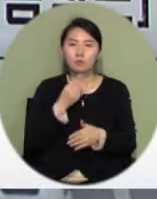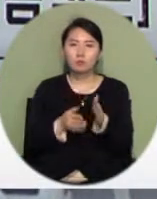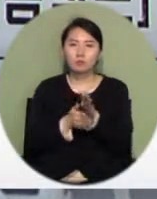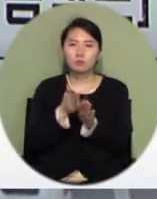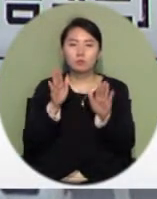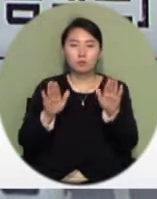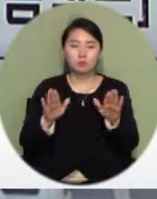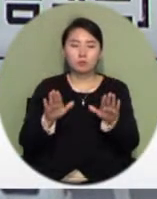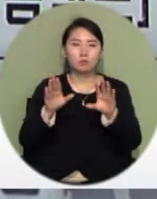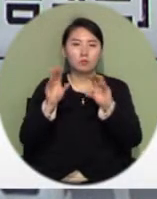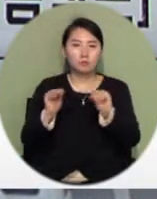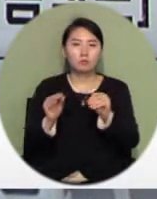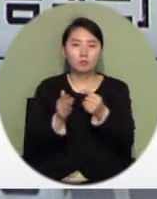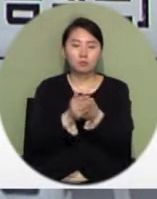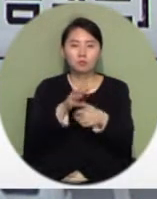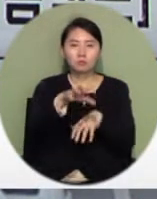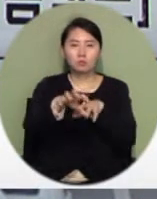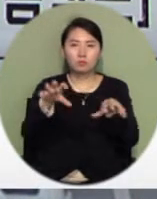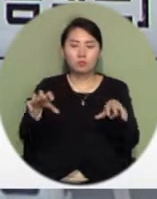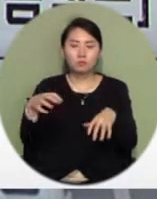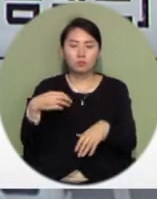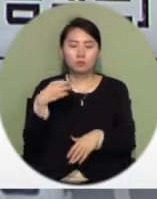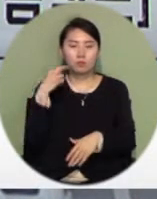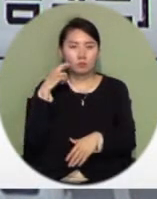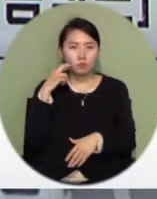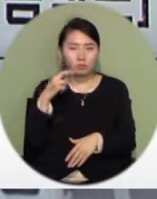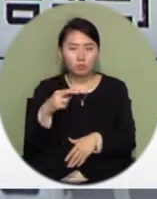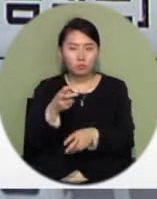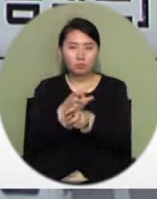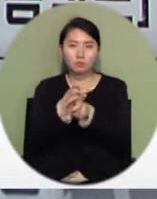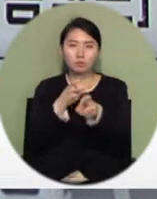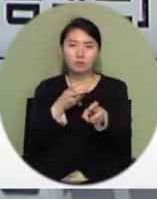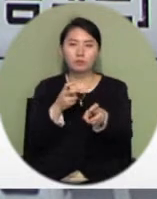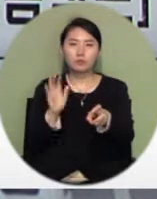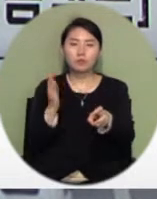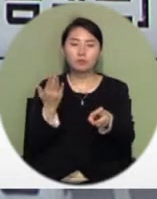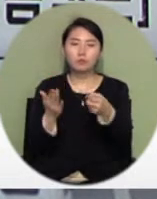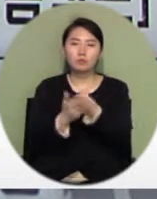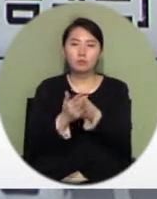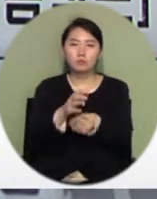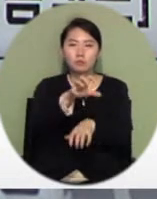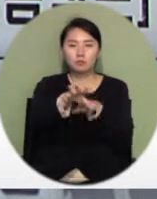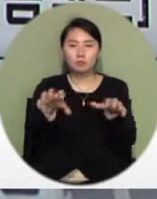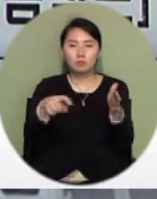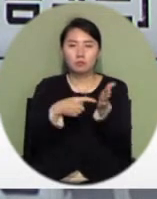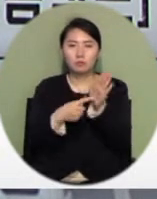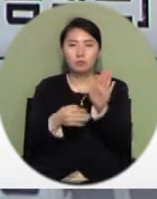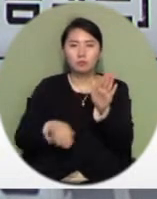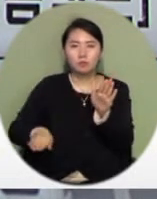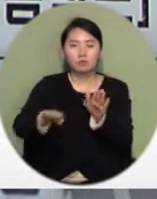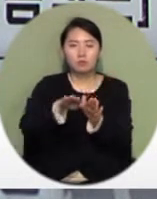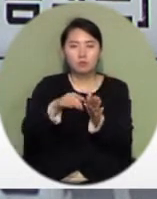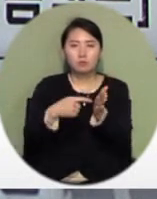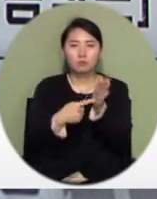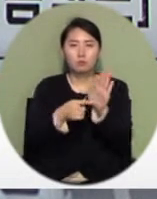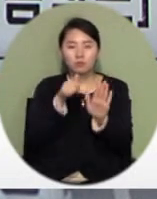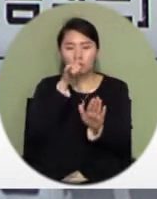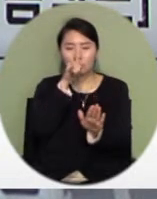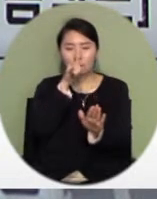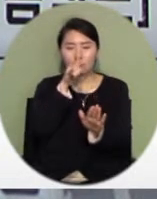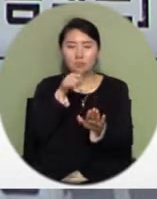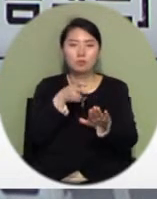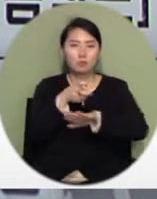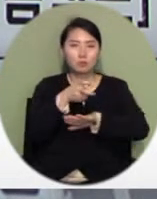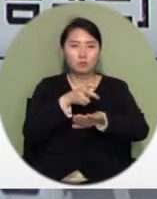서울시는 이번 통제로 인해 곳곳에서 극심한 정체가 예상되는 만큼 몇 개의 우회도로를 제시하고 있습니다. 또